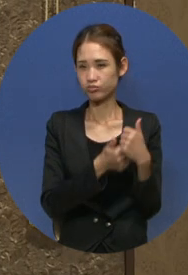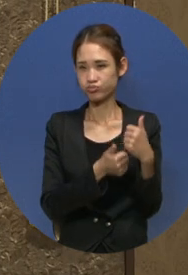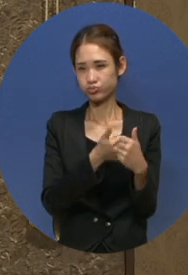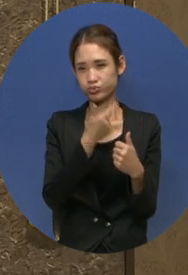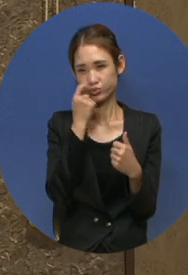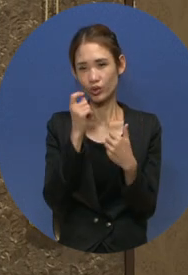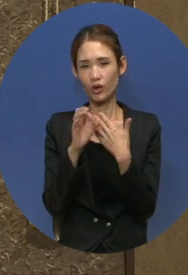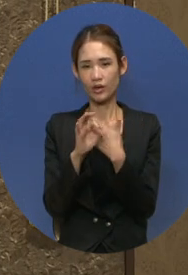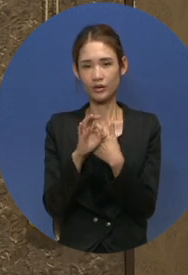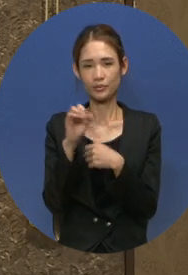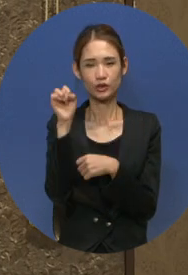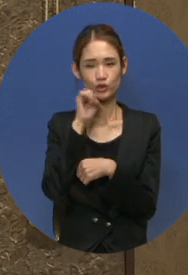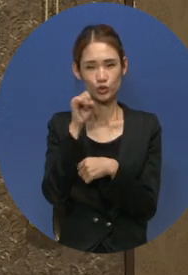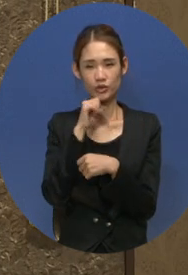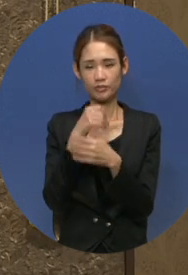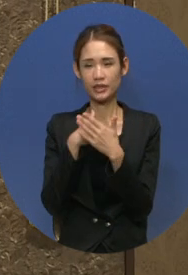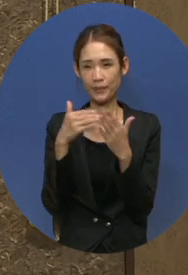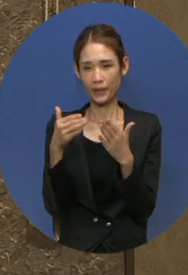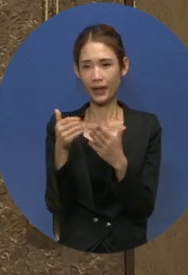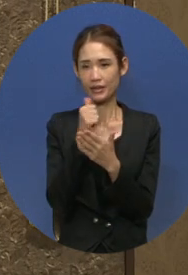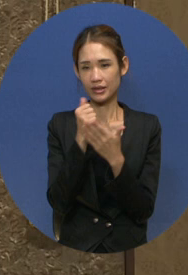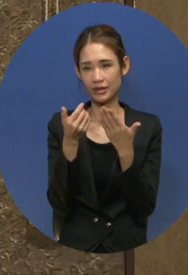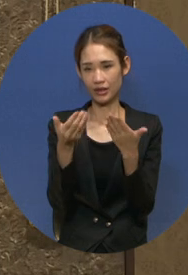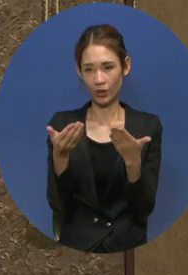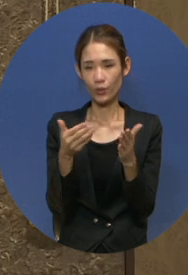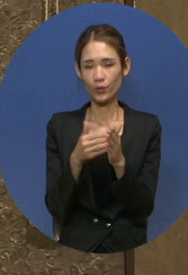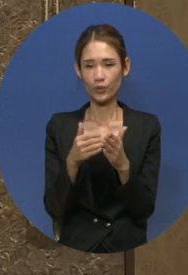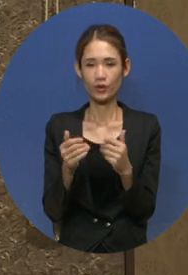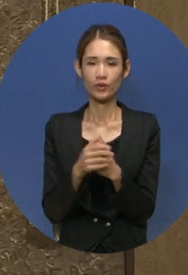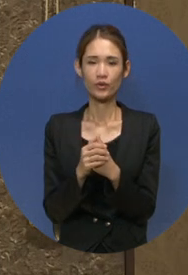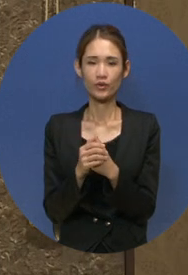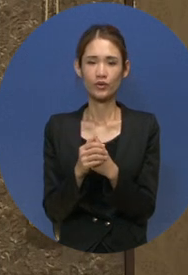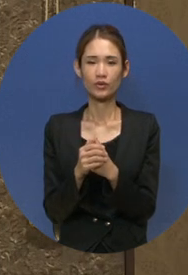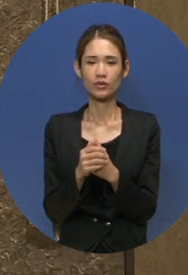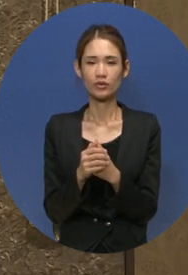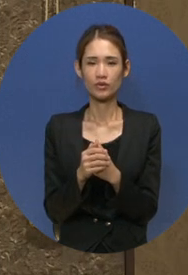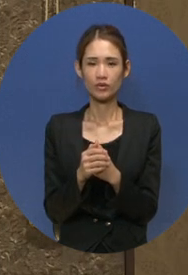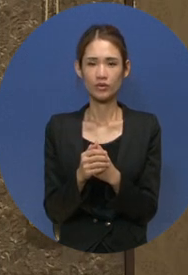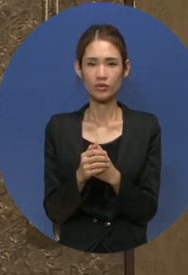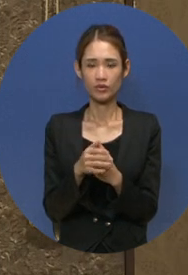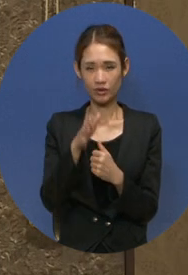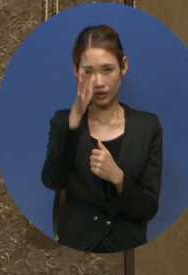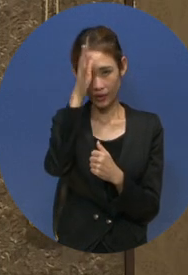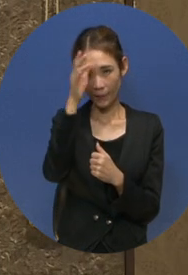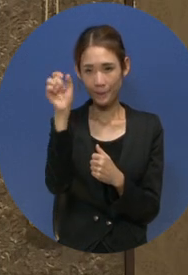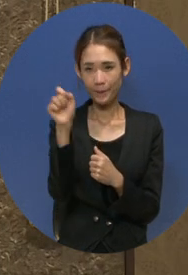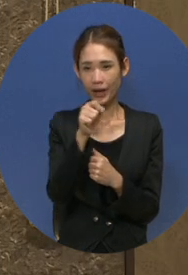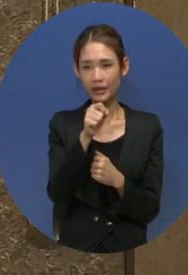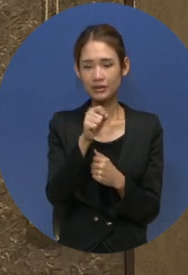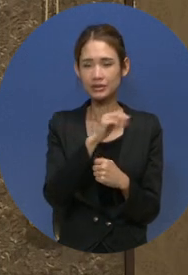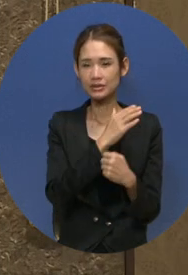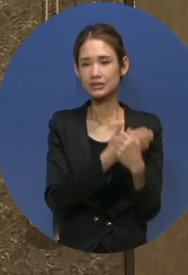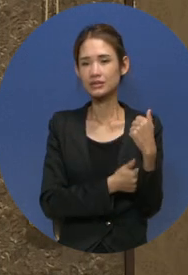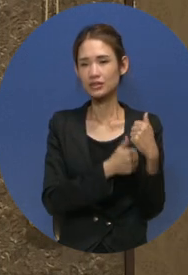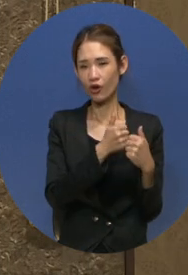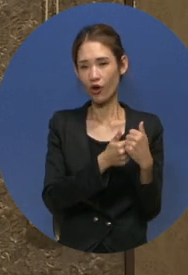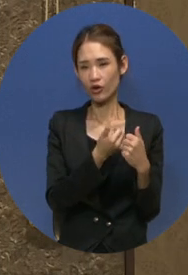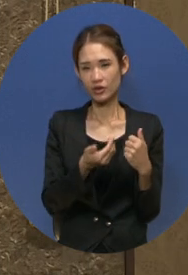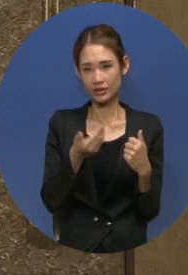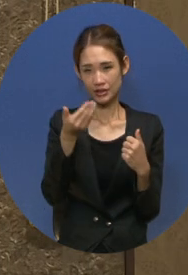됐다, 그런 분들은 이제 취미반으로 저희가 이렇게 안내해서 거기서 이제 이 배드민턴 실력을 좀 키우게 하는데,